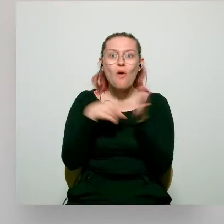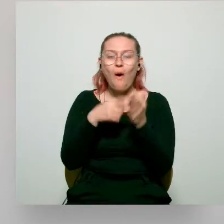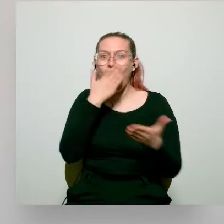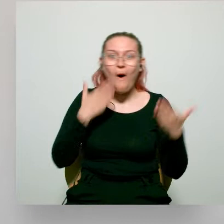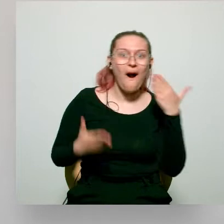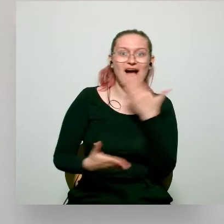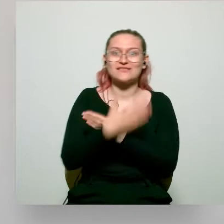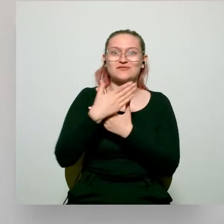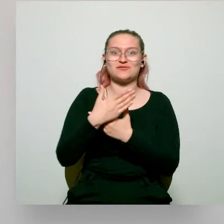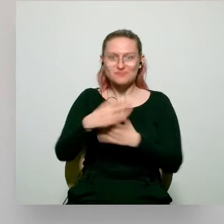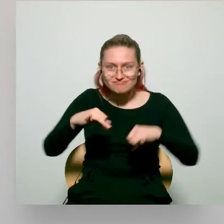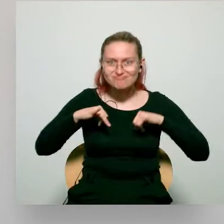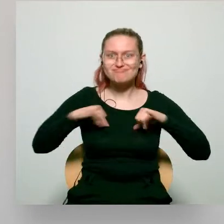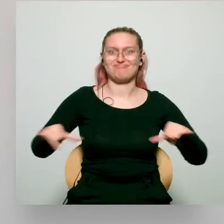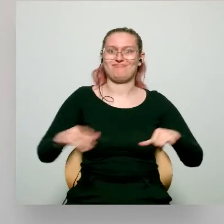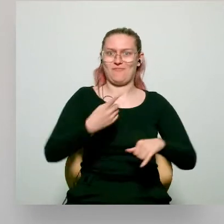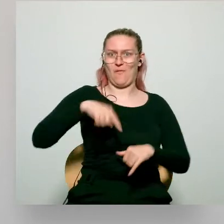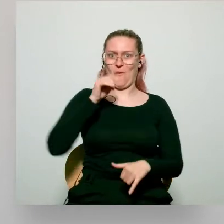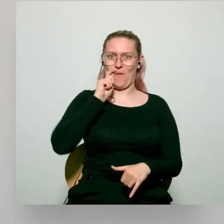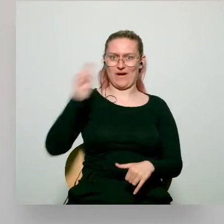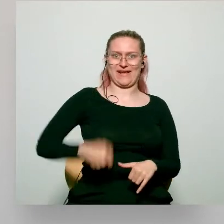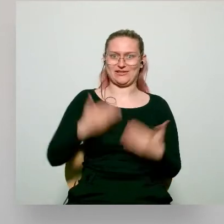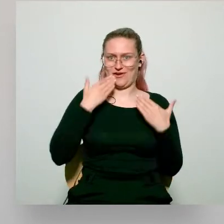Spróbowałabym to sformułować w ten sposób,